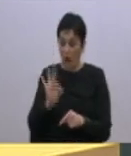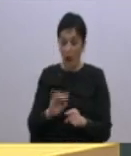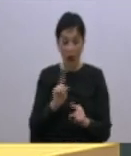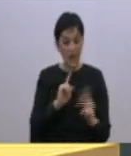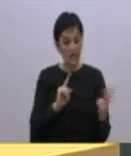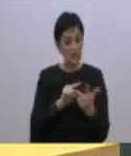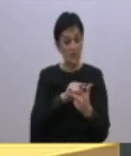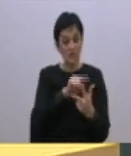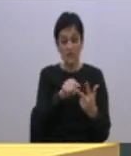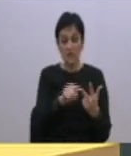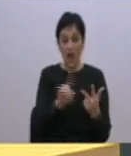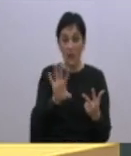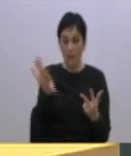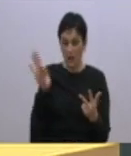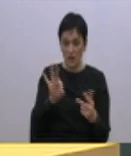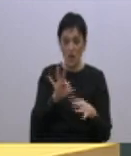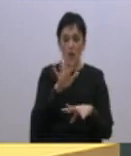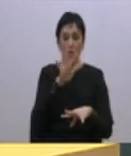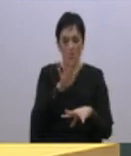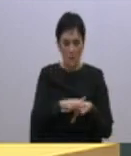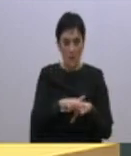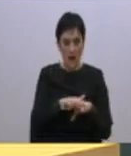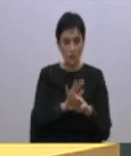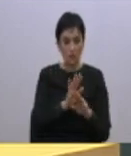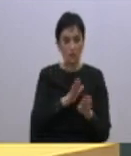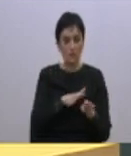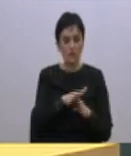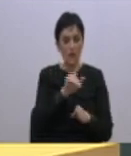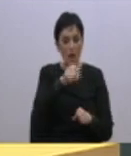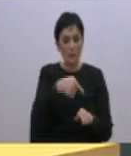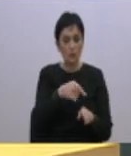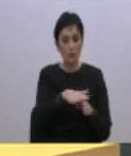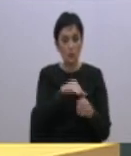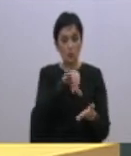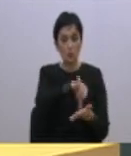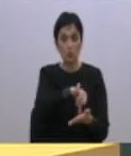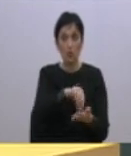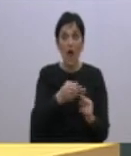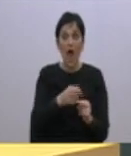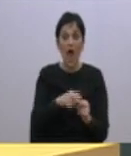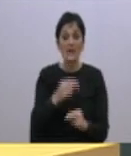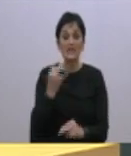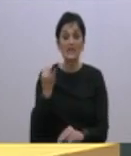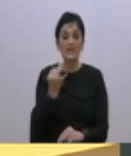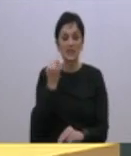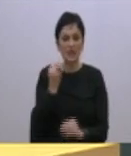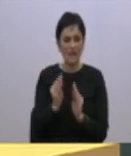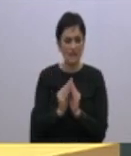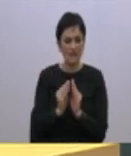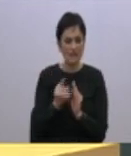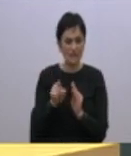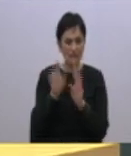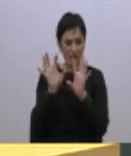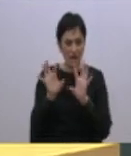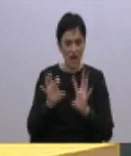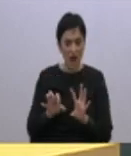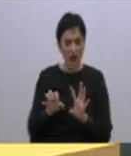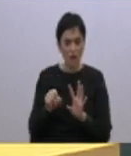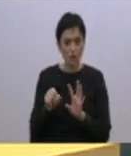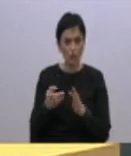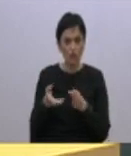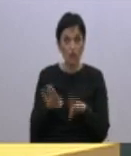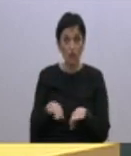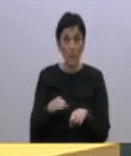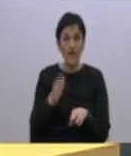მოვალეობის შემსრულებელი თავმჯდომარის, თუ ეს საჭირო გახდა, ეს ინტერესი რჩება ამ კანონის ინტერესად და სინამდვილეში